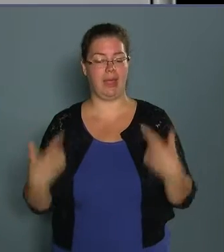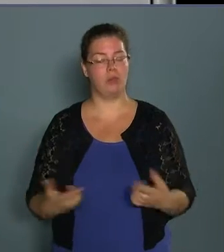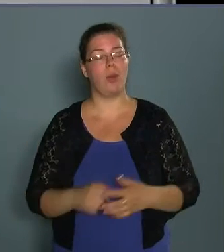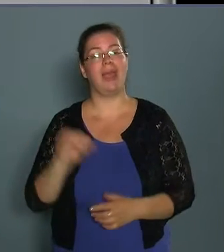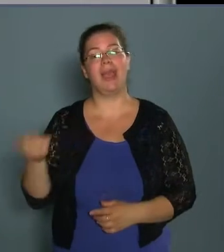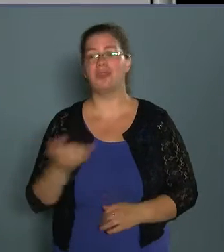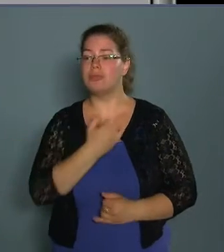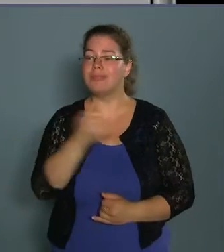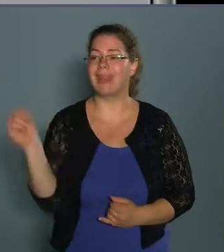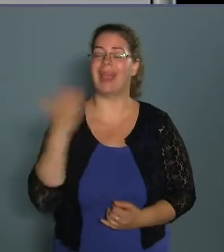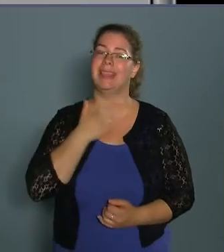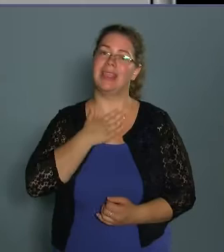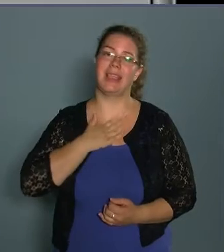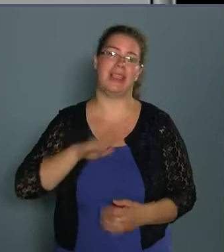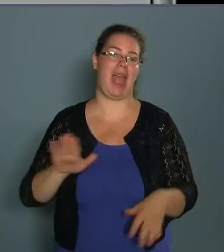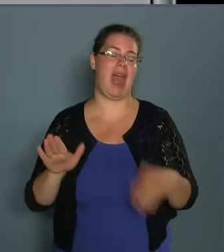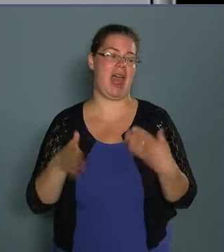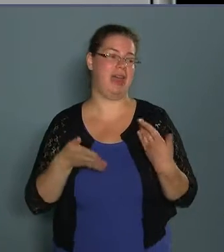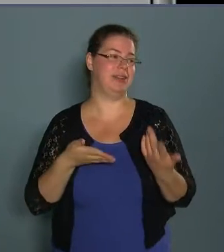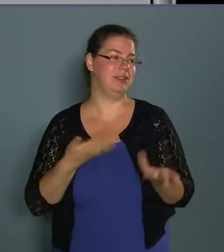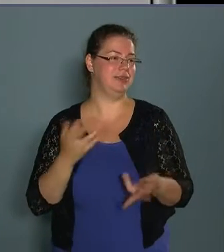és mindenki szeret, mint ahogy egy